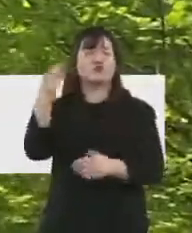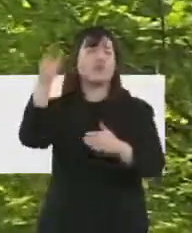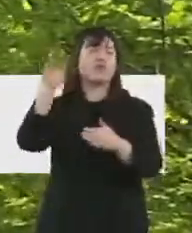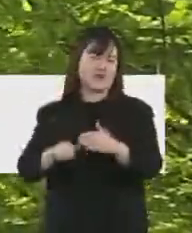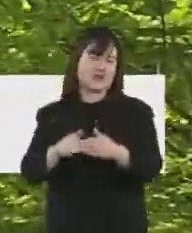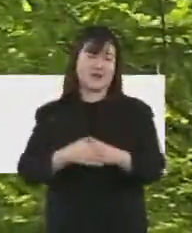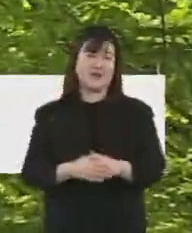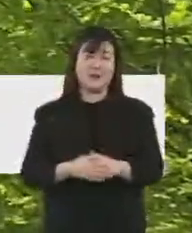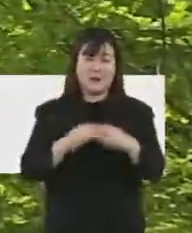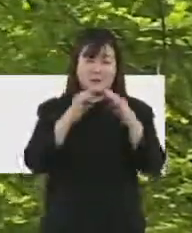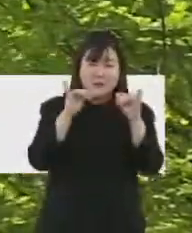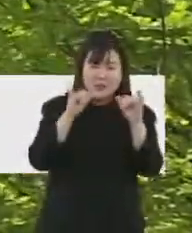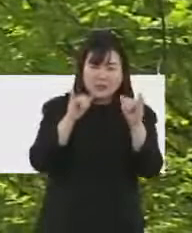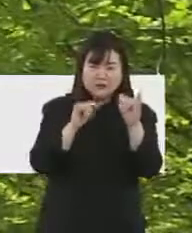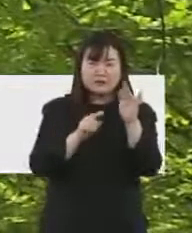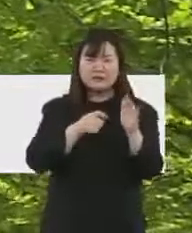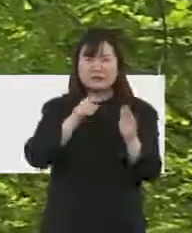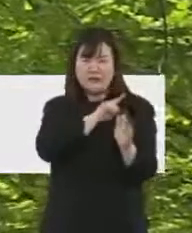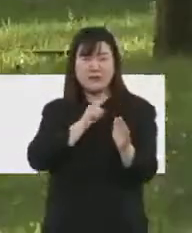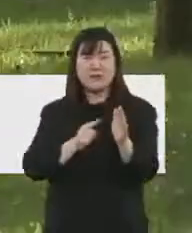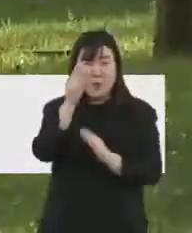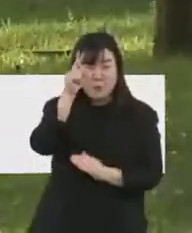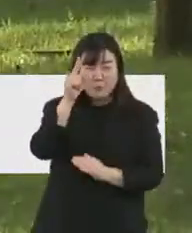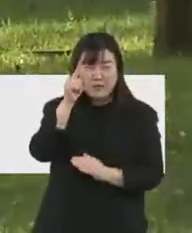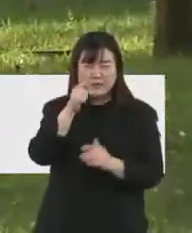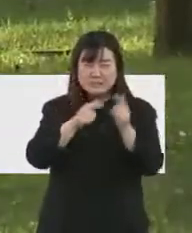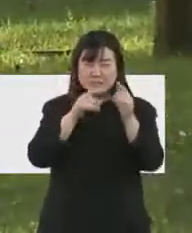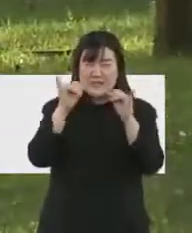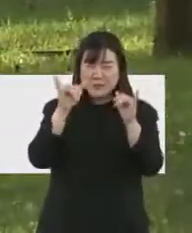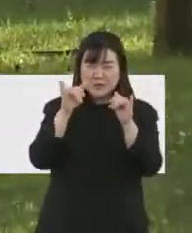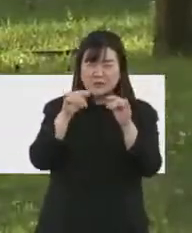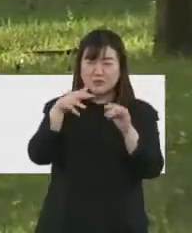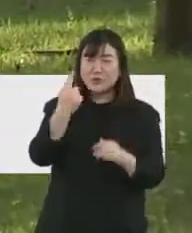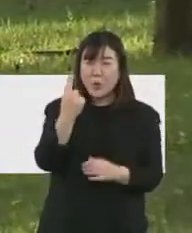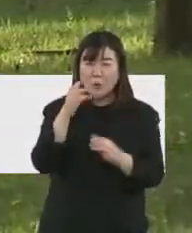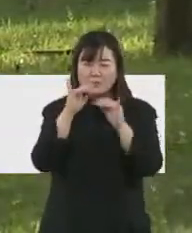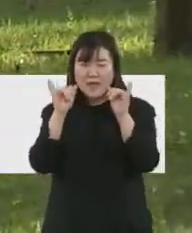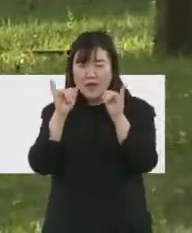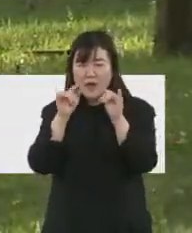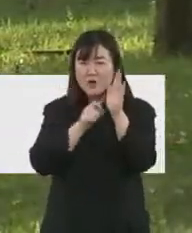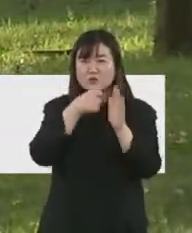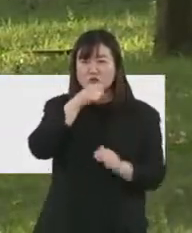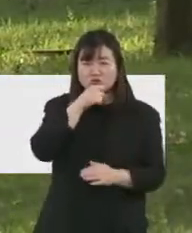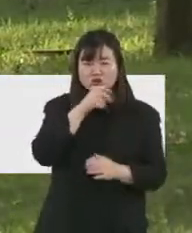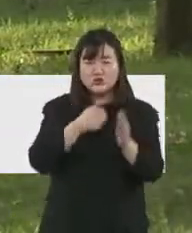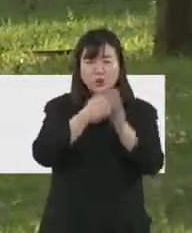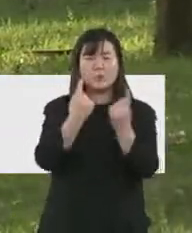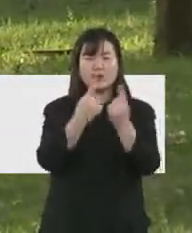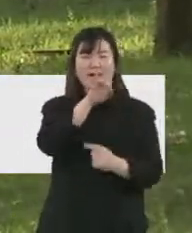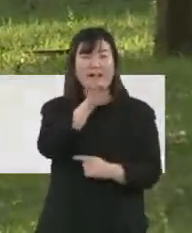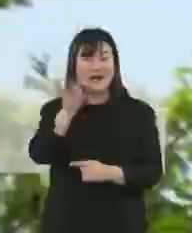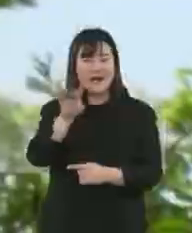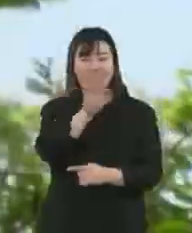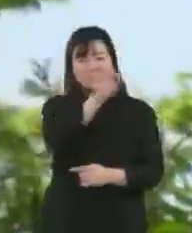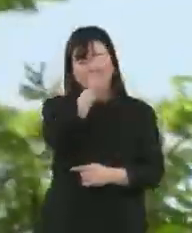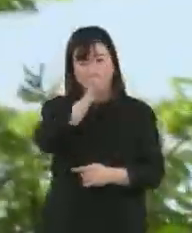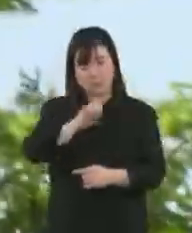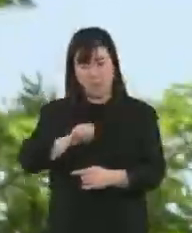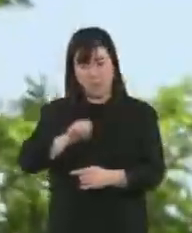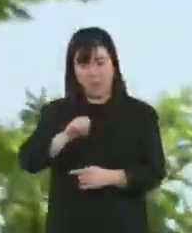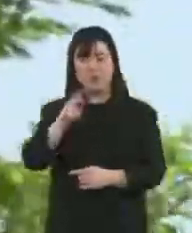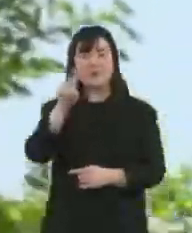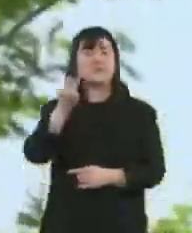낮았습니다. 또 미세먼지 고농도 시기에 숲 체원의 미세먼지와 초미세먼지 농도는 도심보다 각각 평균